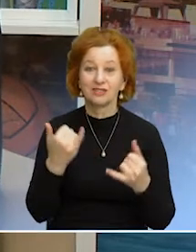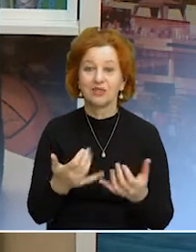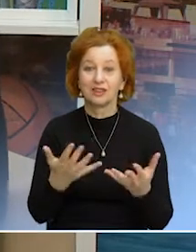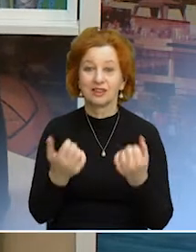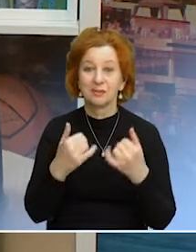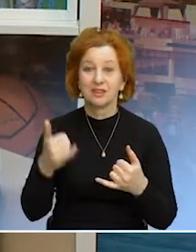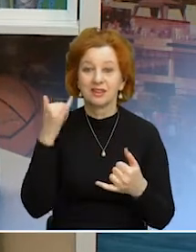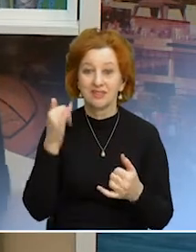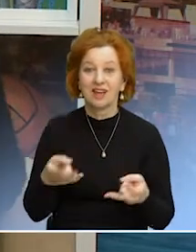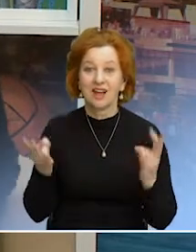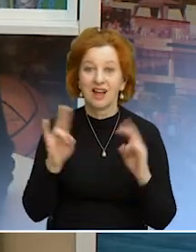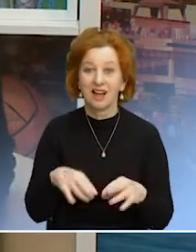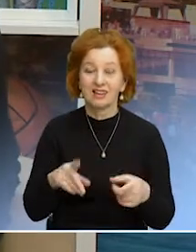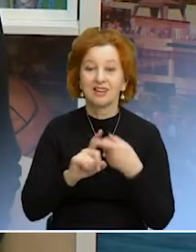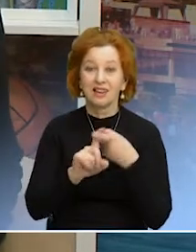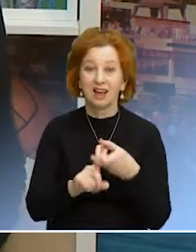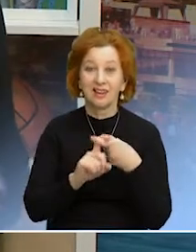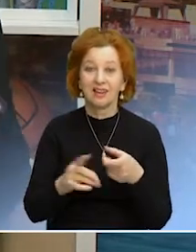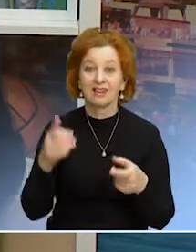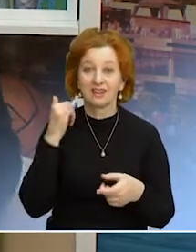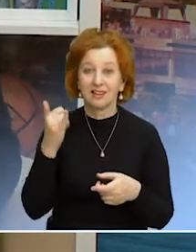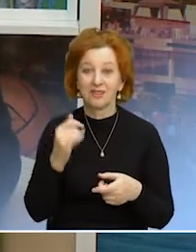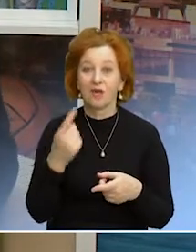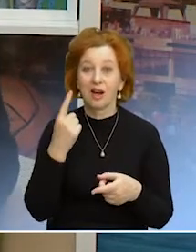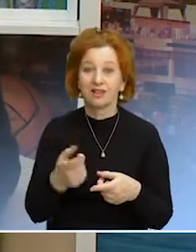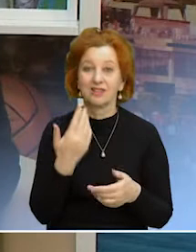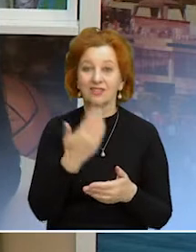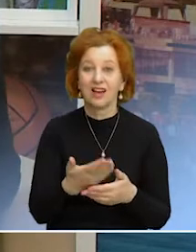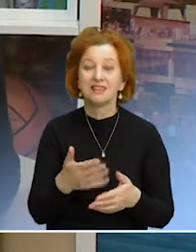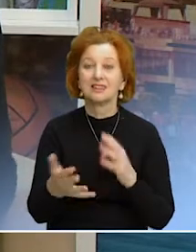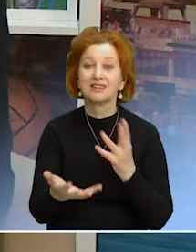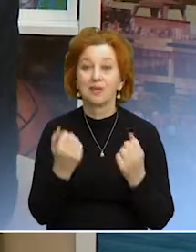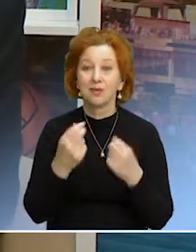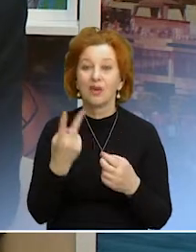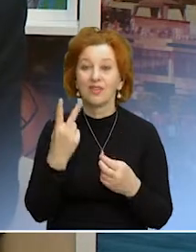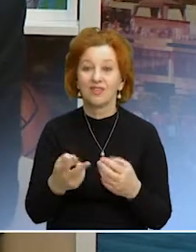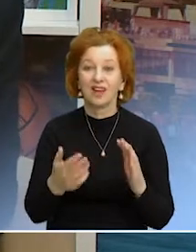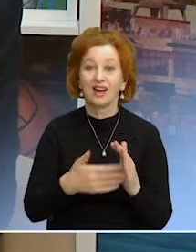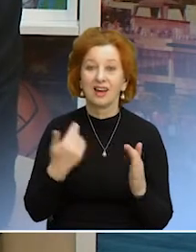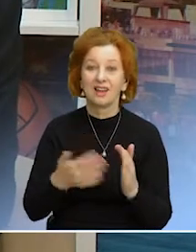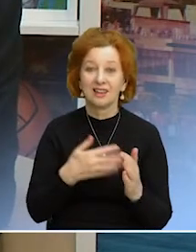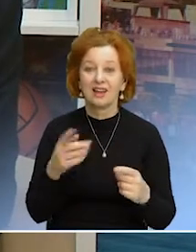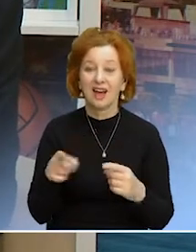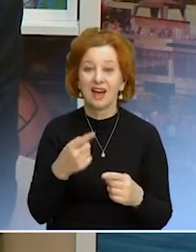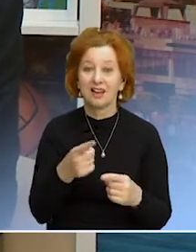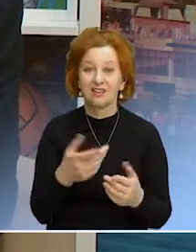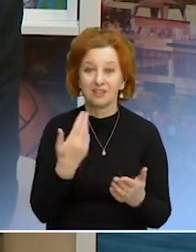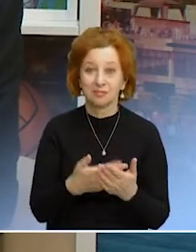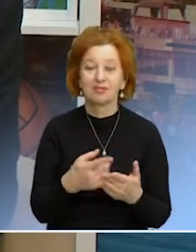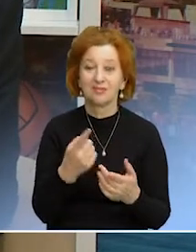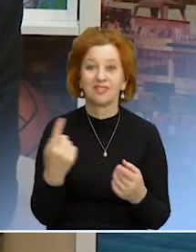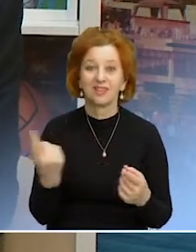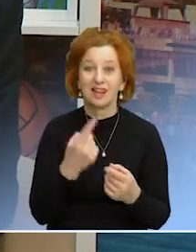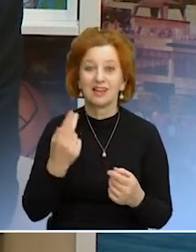и заберут. Вы звонили нам, оставляли свои контакты, и сейчас один из вас заберет две эти великолепные книги, которые, кстати, видите